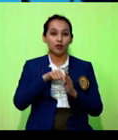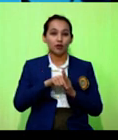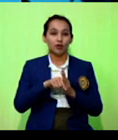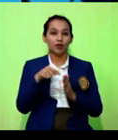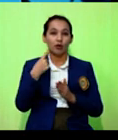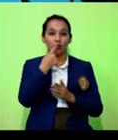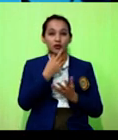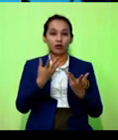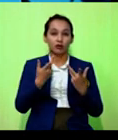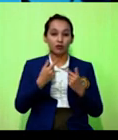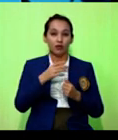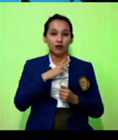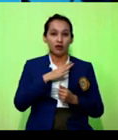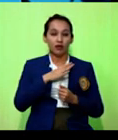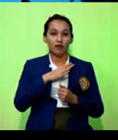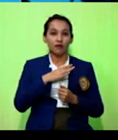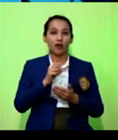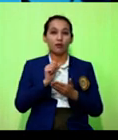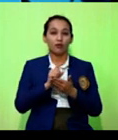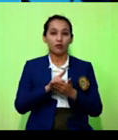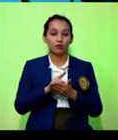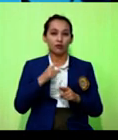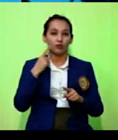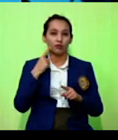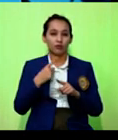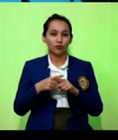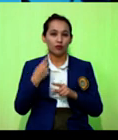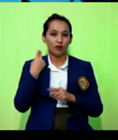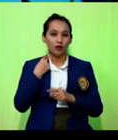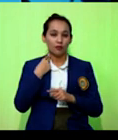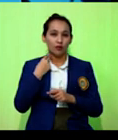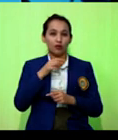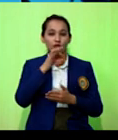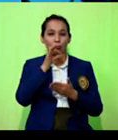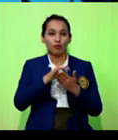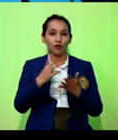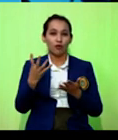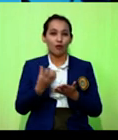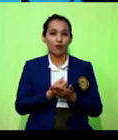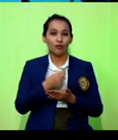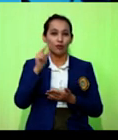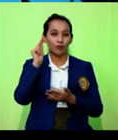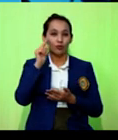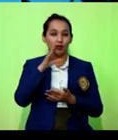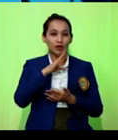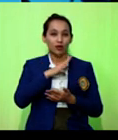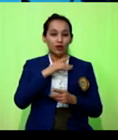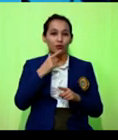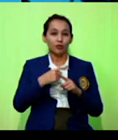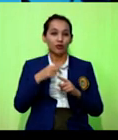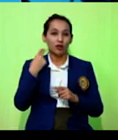Biz amallar tartibini, qo'shiluvchilarni, yig'indilarni topishni o'rgandik.